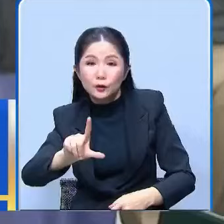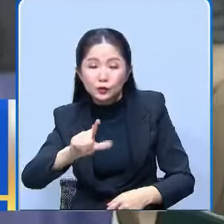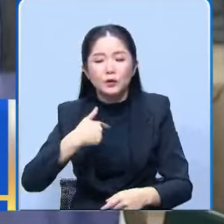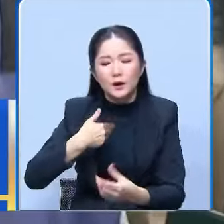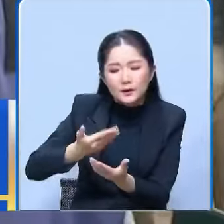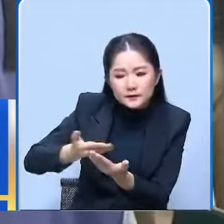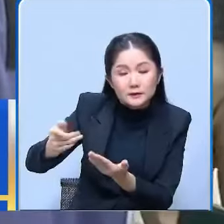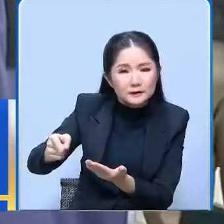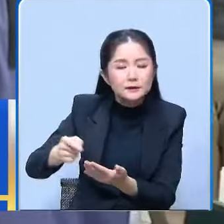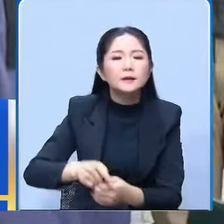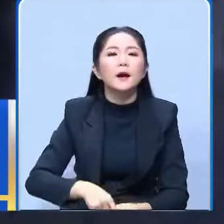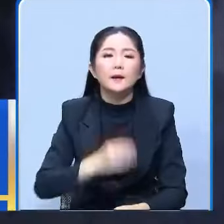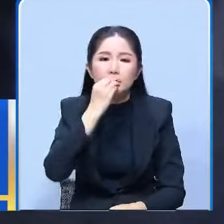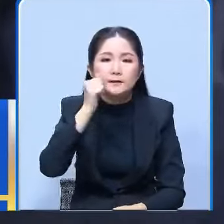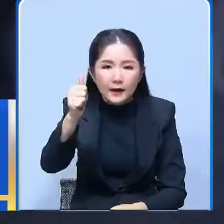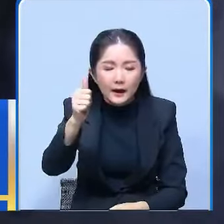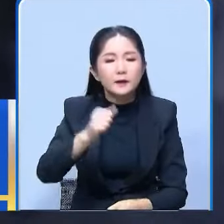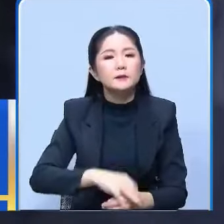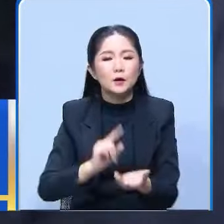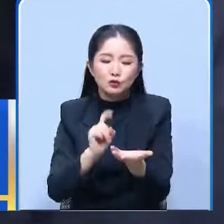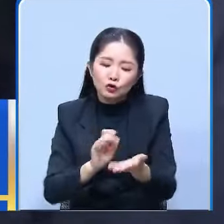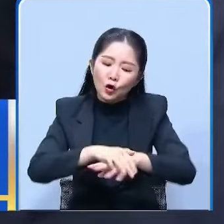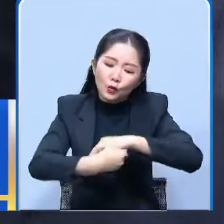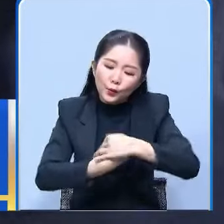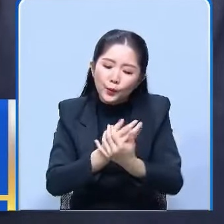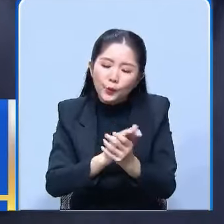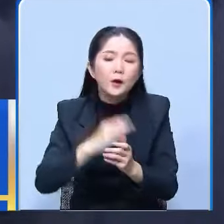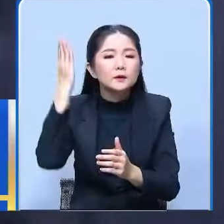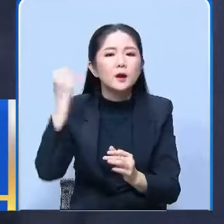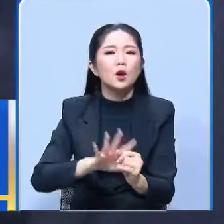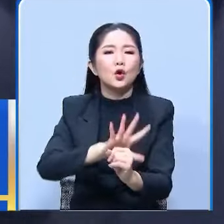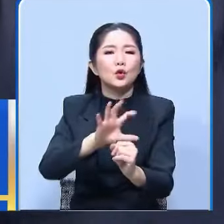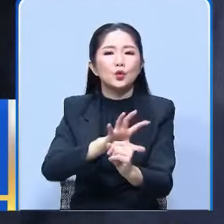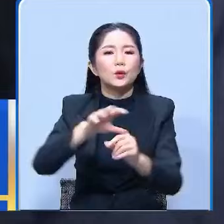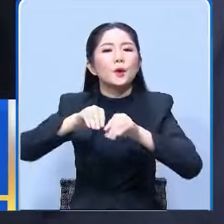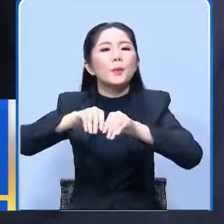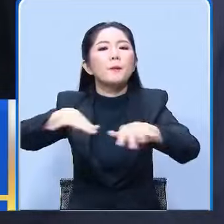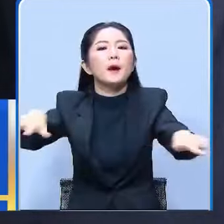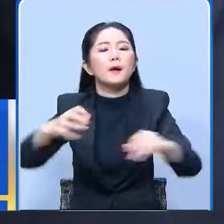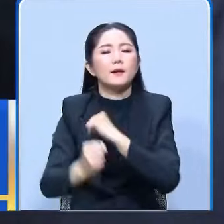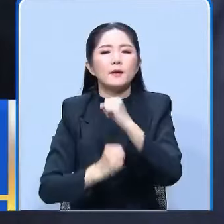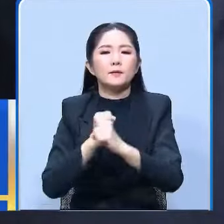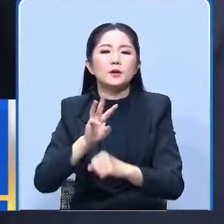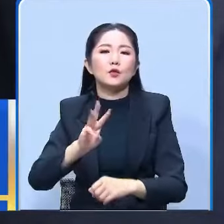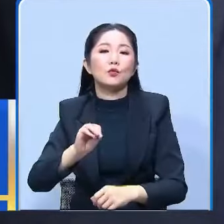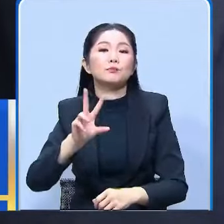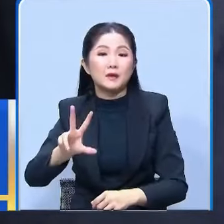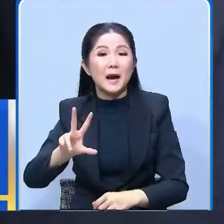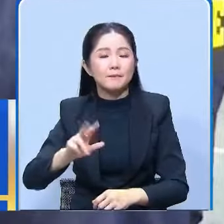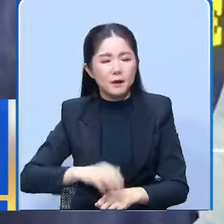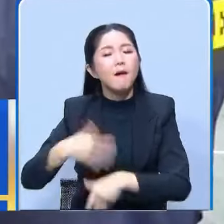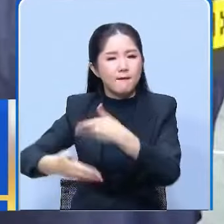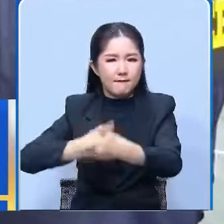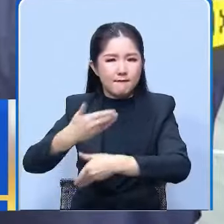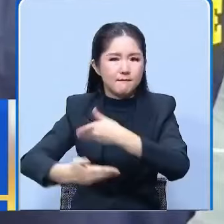จลล้างมือแล้วก็สเปรย์แอลกอฮอล์เพื่อขายช่วงโควิด-19 ระบาดเมื่อปี2563อะค่ะซึ่งตอนนั้นเนี่ยยังถูกกรมสรร